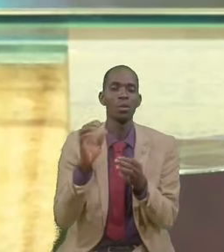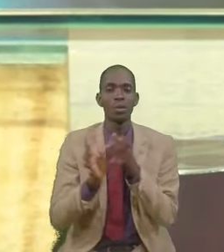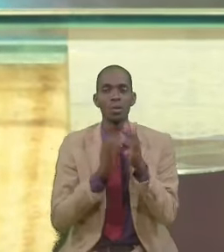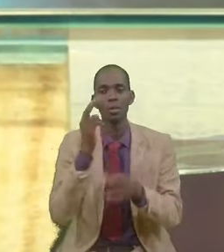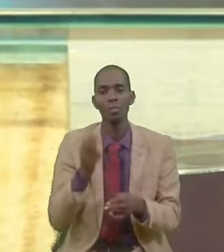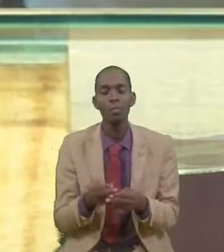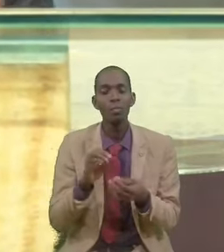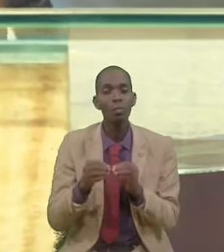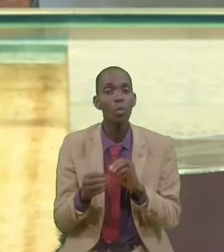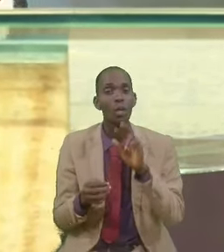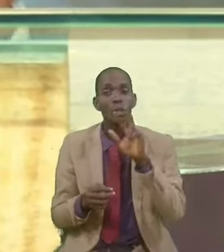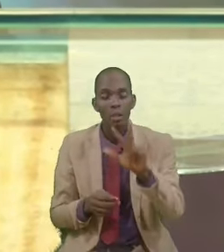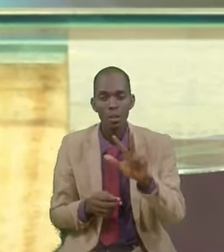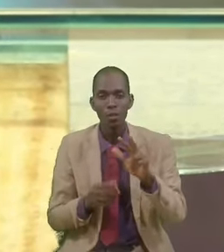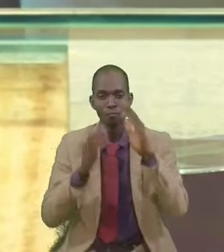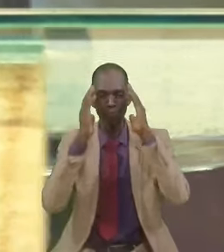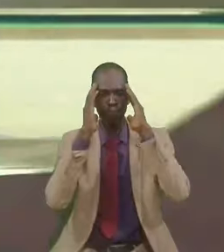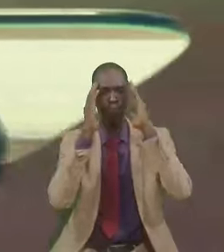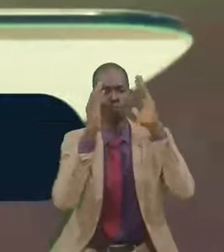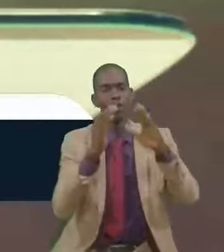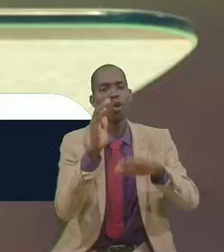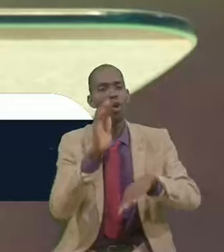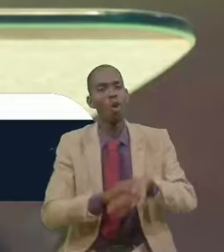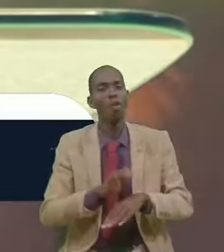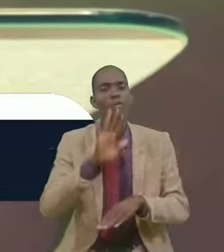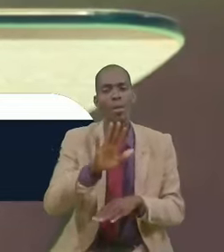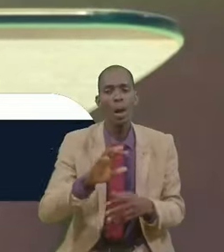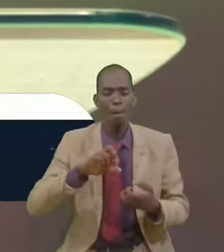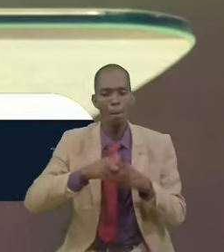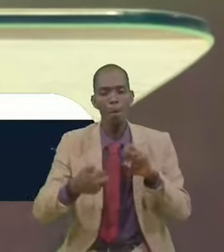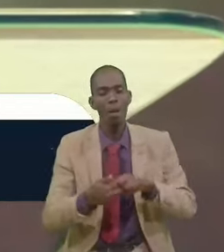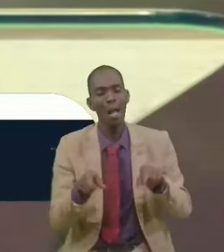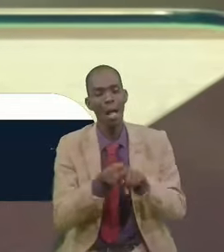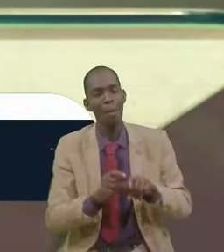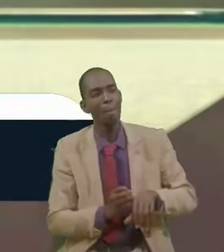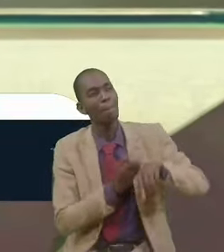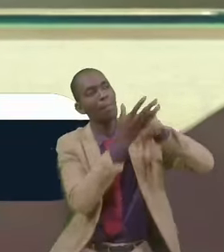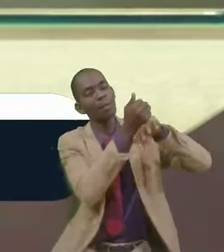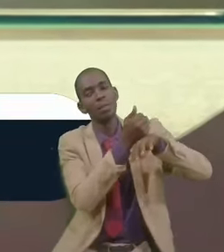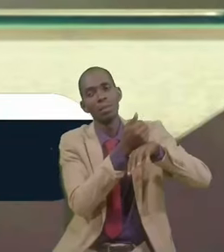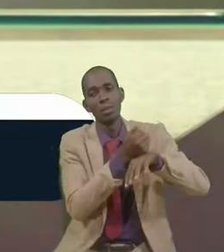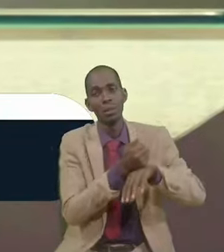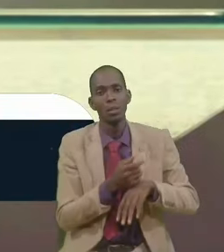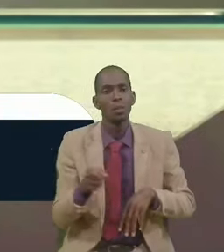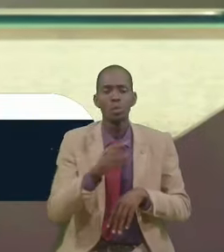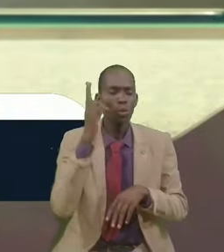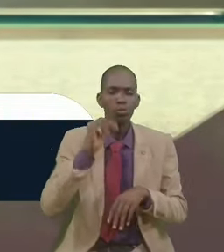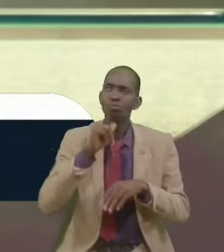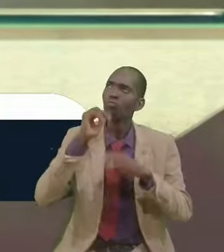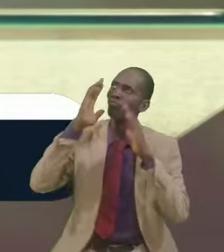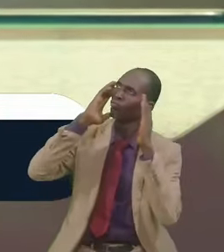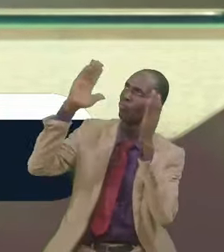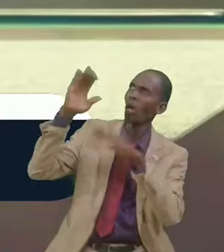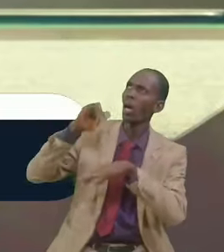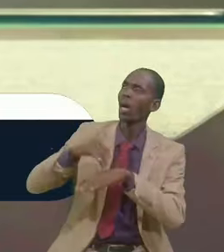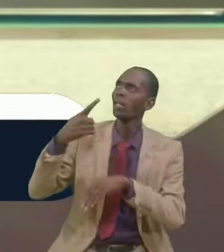Numéro 3, c'est la concentration sur leur montagne. Ils ne regardaient pas au créateur du ciel et de la